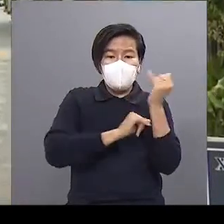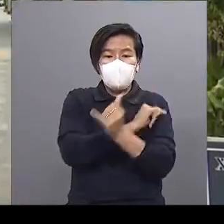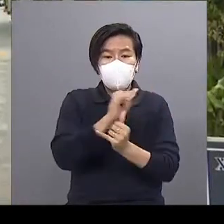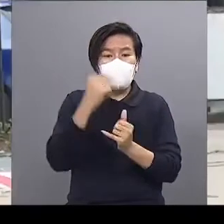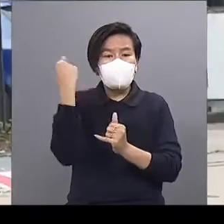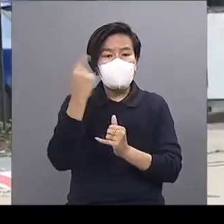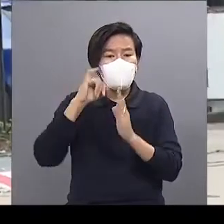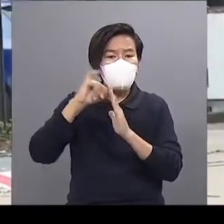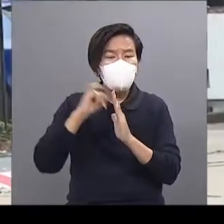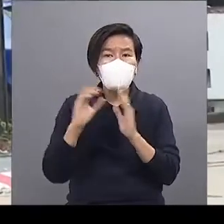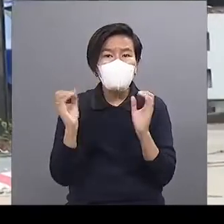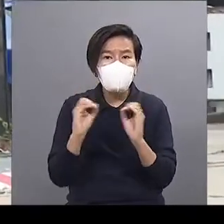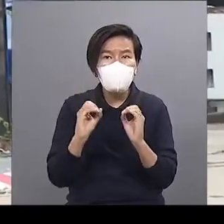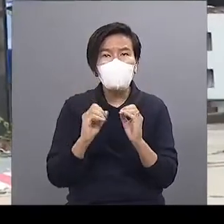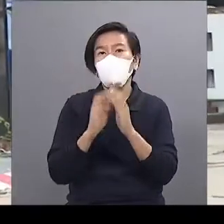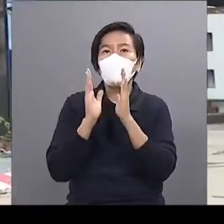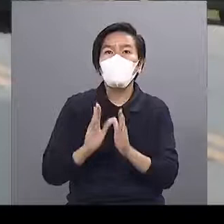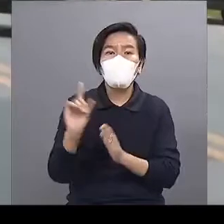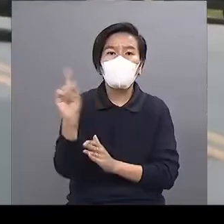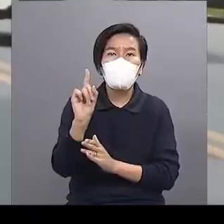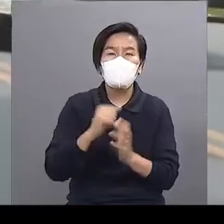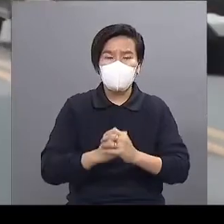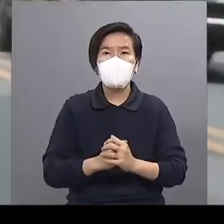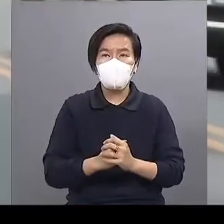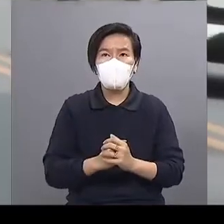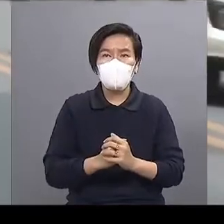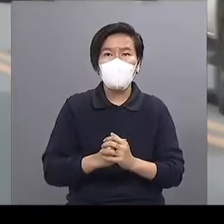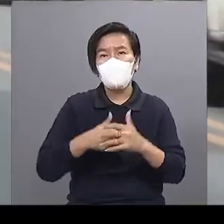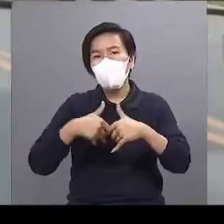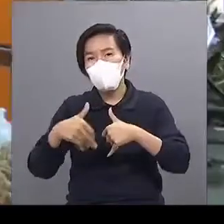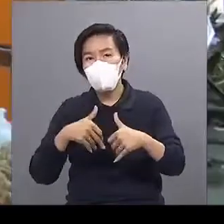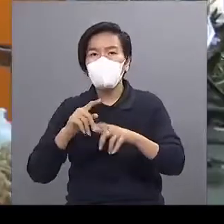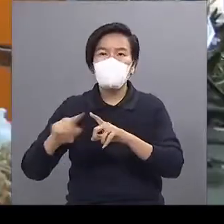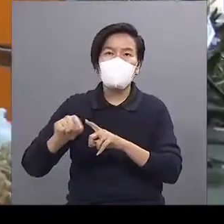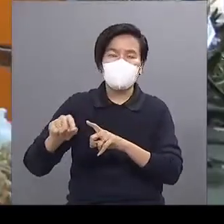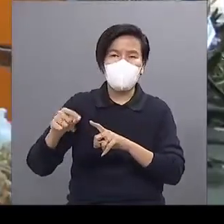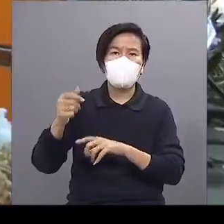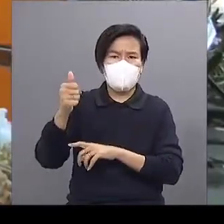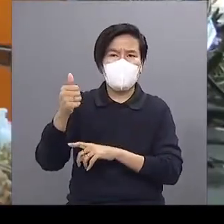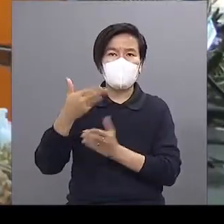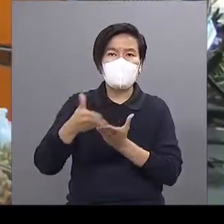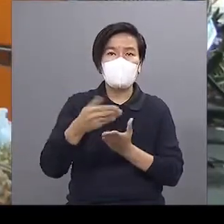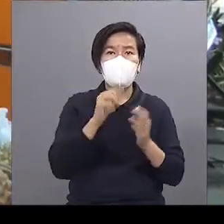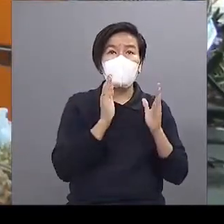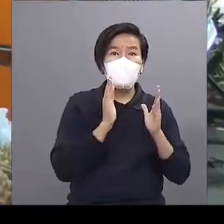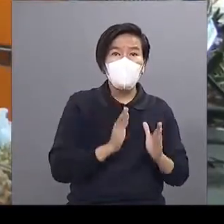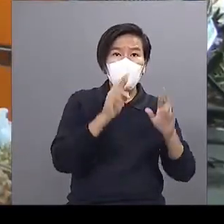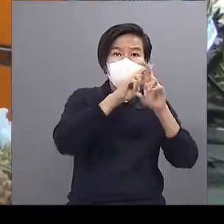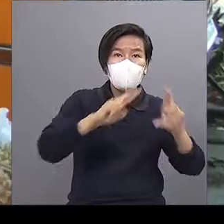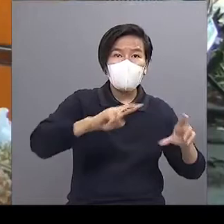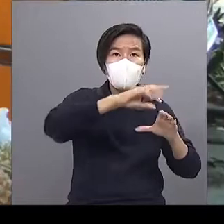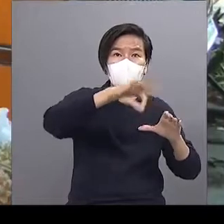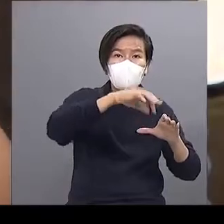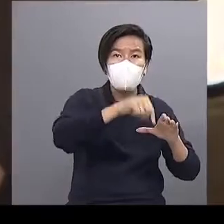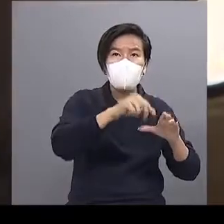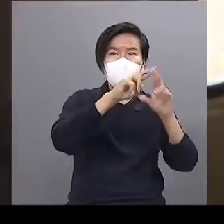การที่มีลูกค้าเป็นนักท่องเที่ยวต่างชาติเป็นหลักยังคงได้รับผลกระทบอย่างต่อเนื่องโดยเฉพาะร้านกาแฟร้านนี้เป็นร้านกาแฟรถ